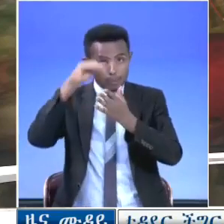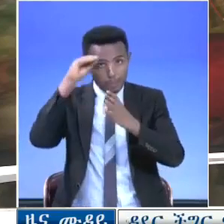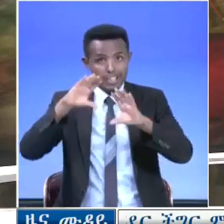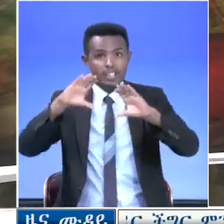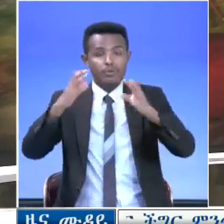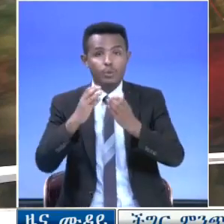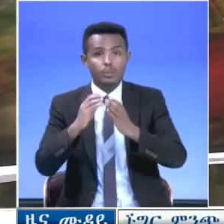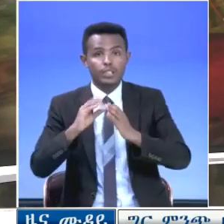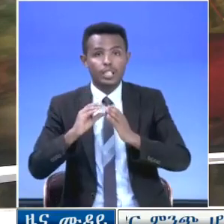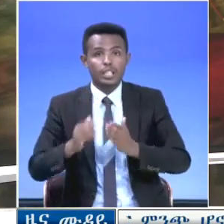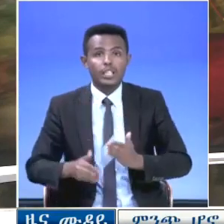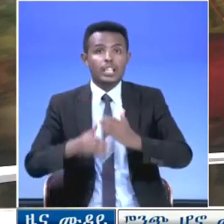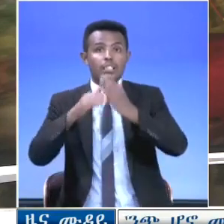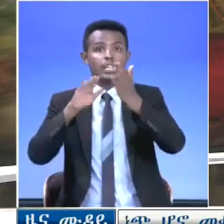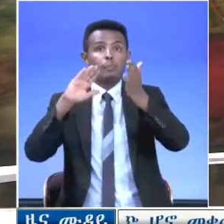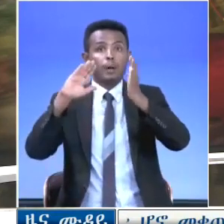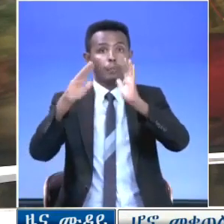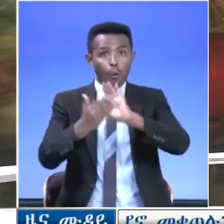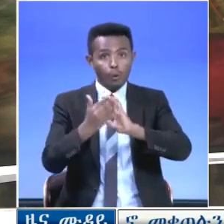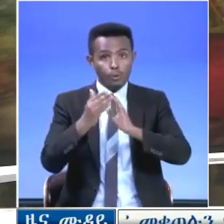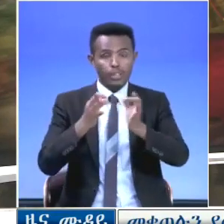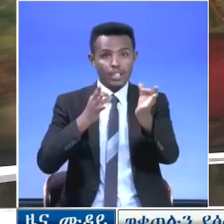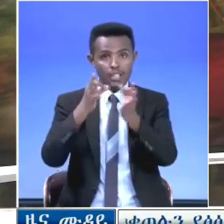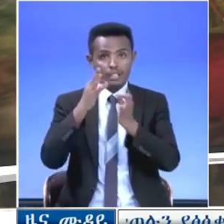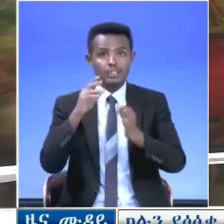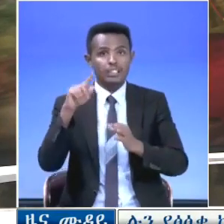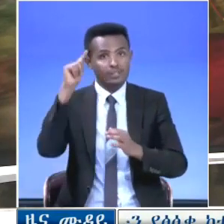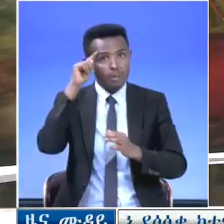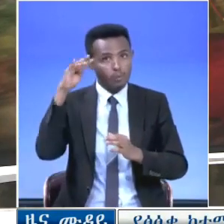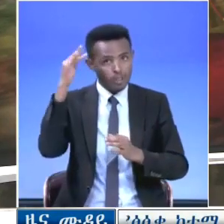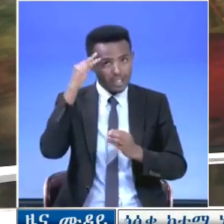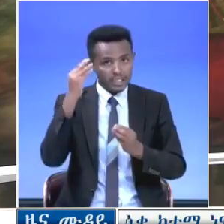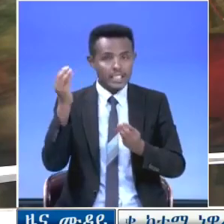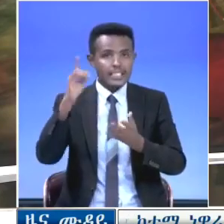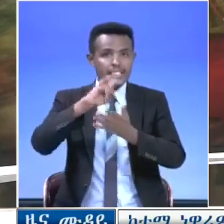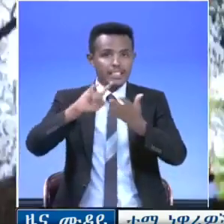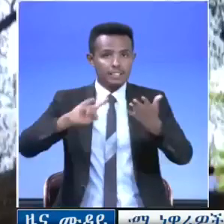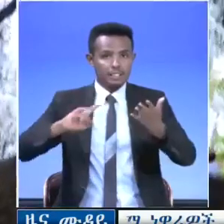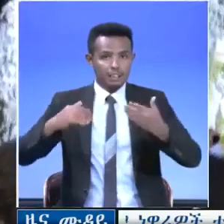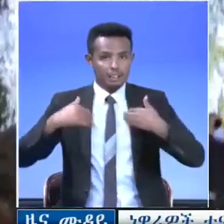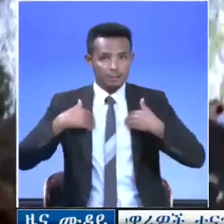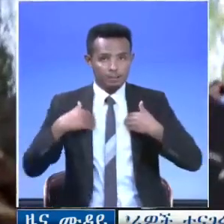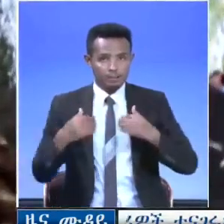ክፍሎችን ያስገነባ መሆኑንም ነው የገለጸው። ተስፋ ሞላ ዝርዝር አለው።